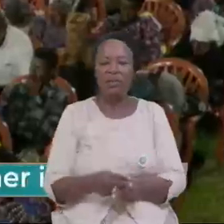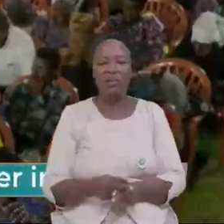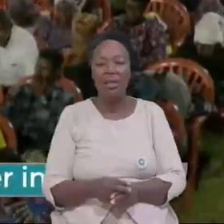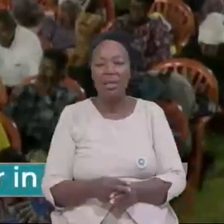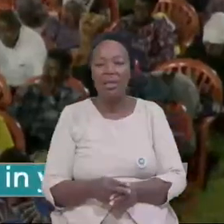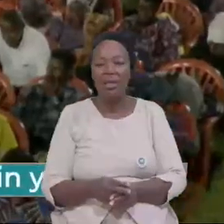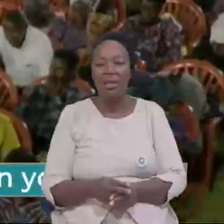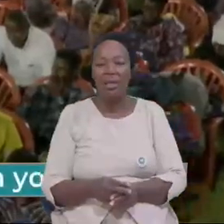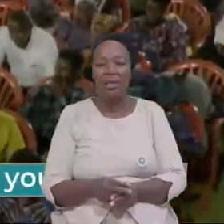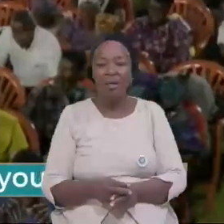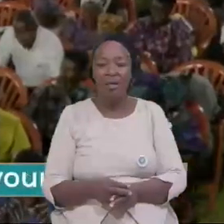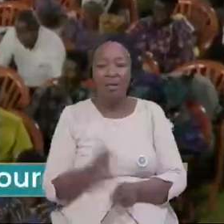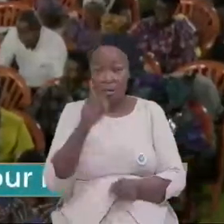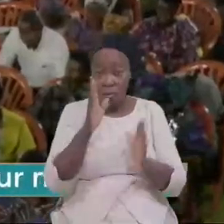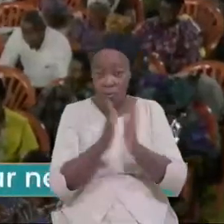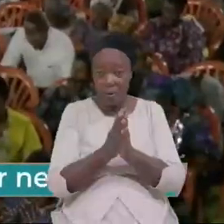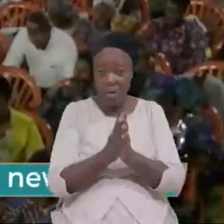Tu pries, il va t'exaucer.